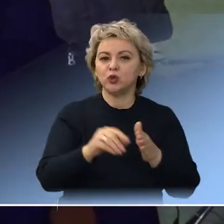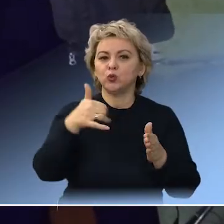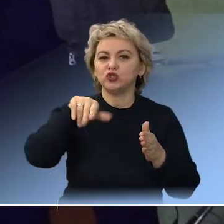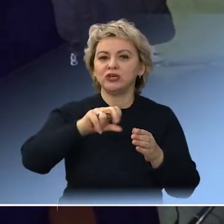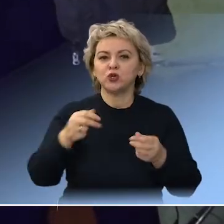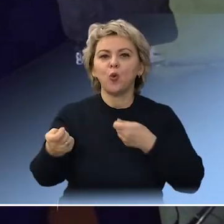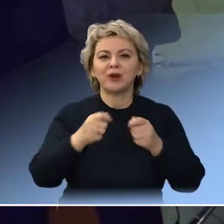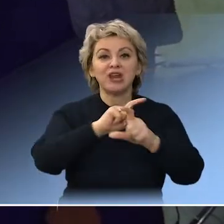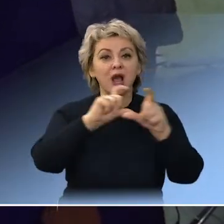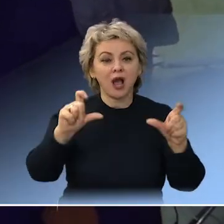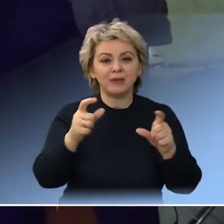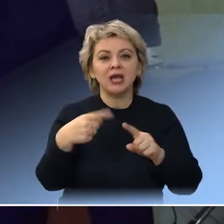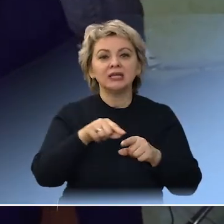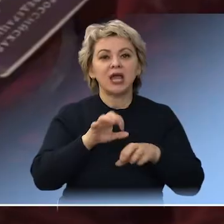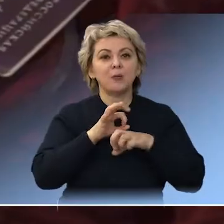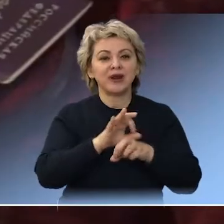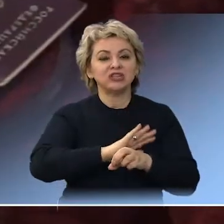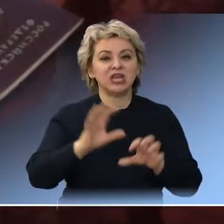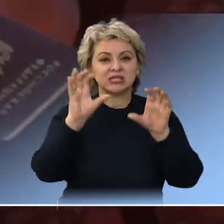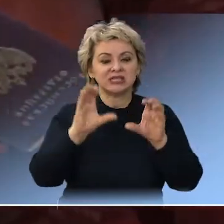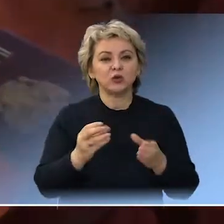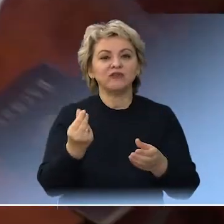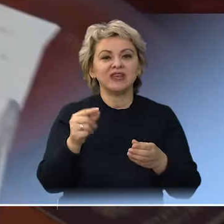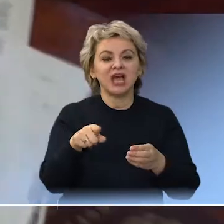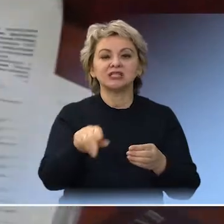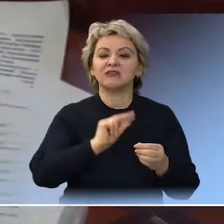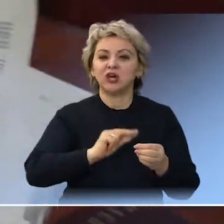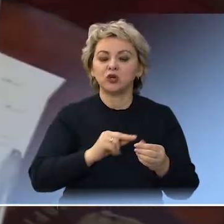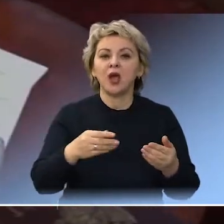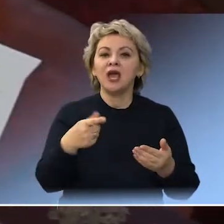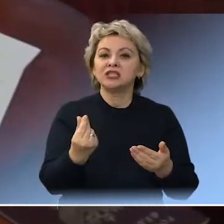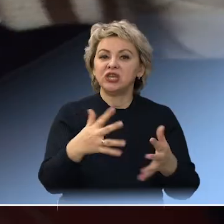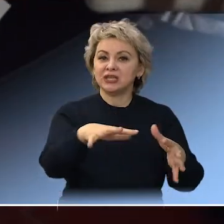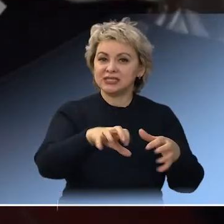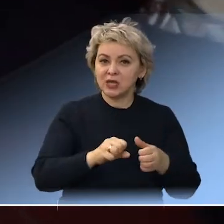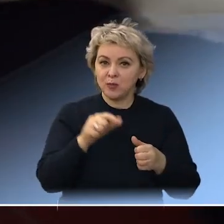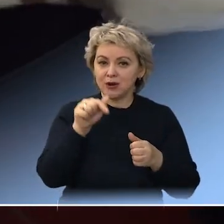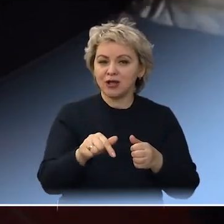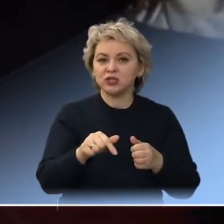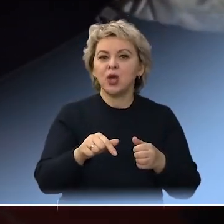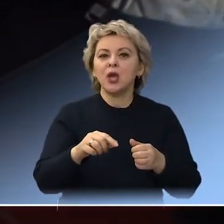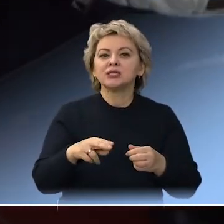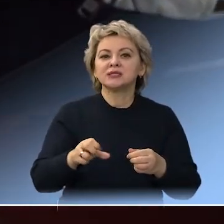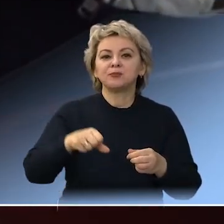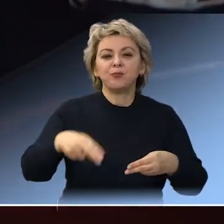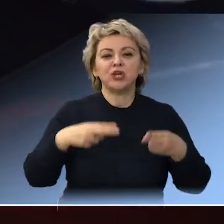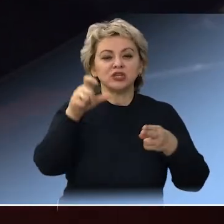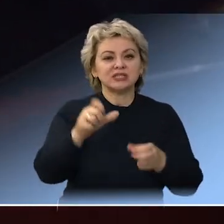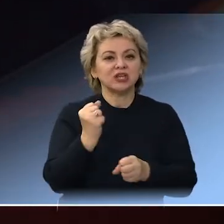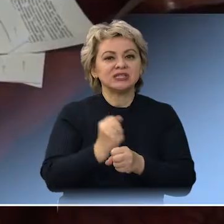учредители управляющих компаний. Для проведения незаконных финансовых операций по обналичиванию денежных средств злоумышленники